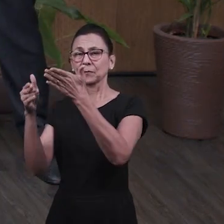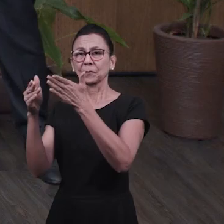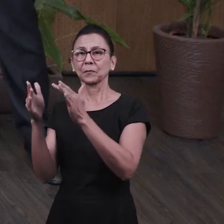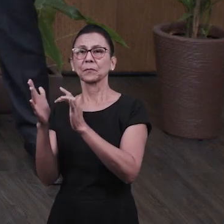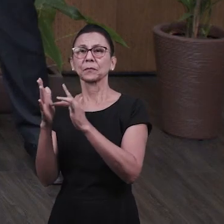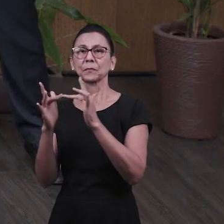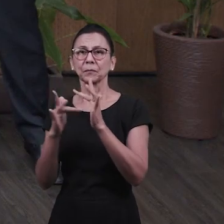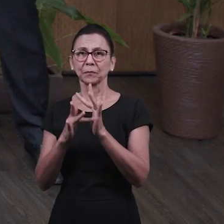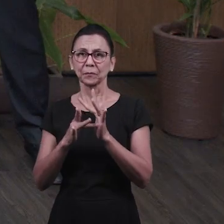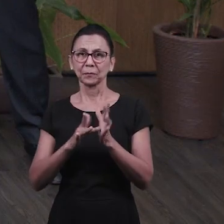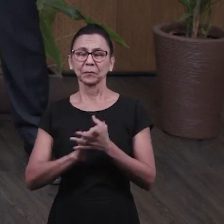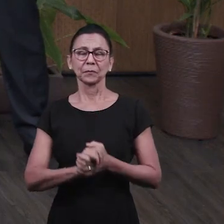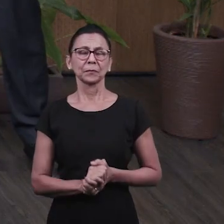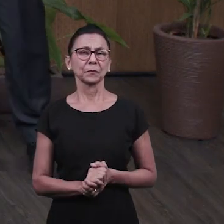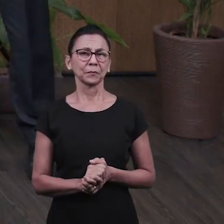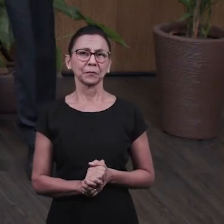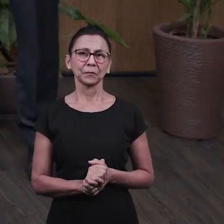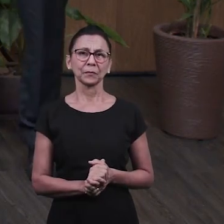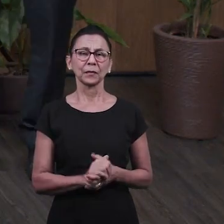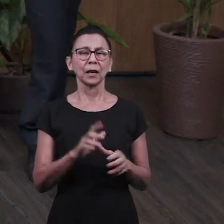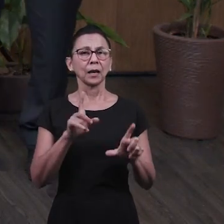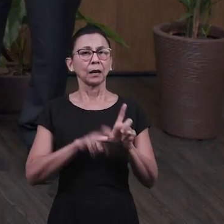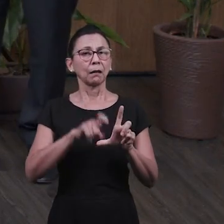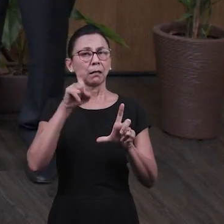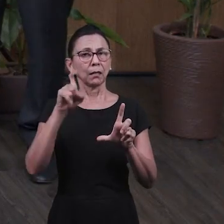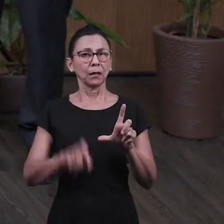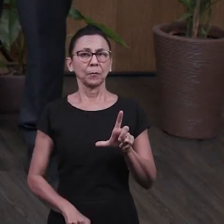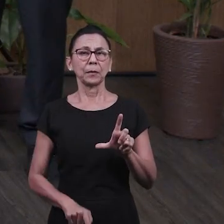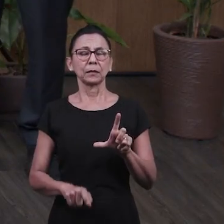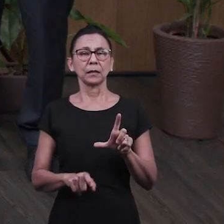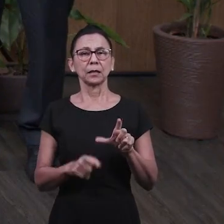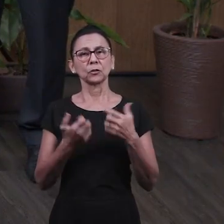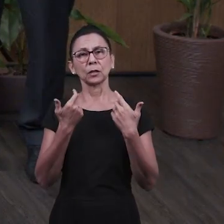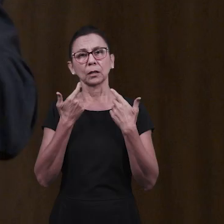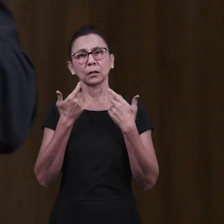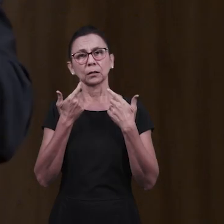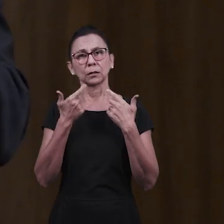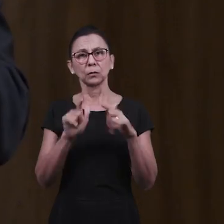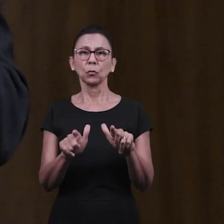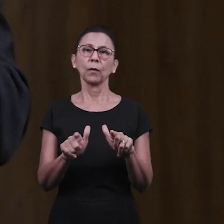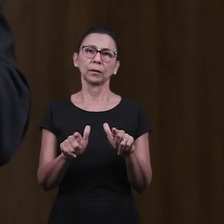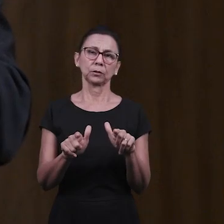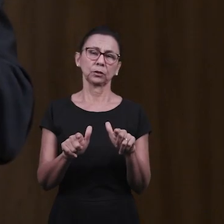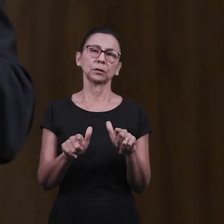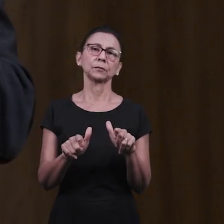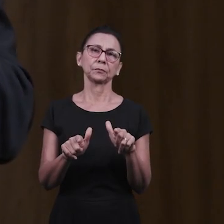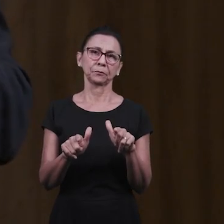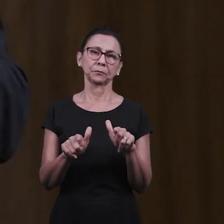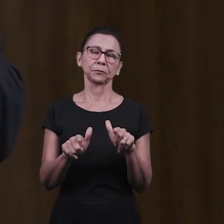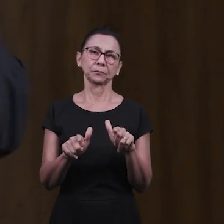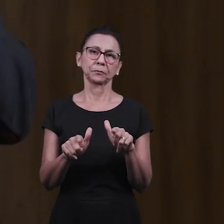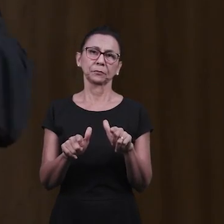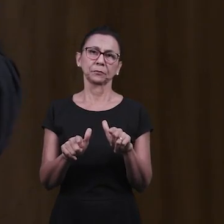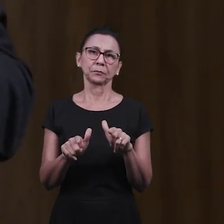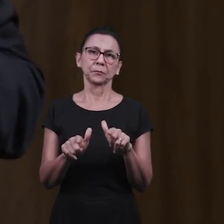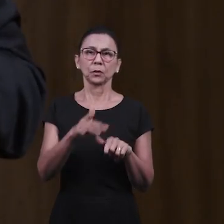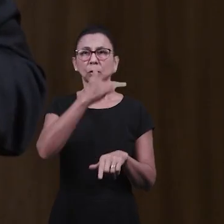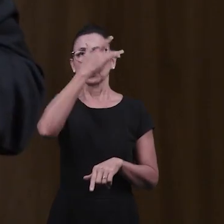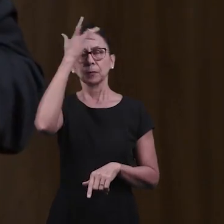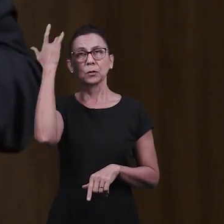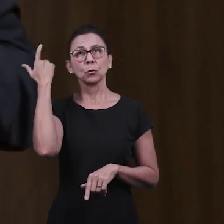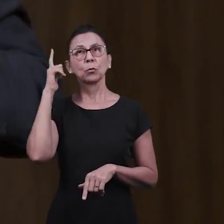demande à aller au-delà des figures de langage ou de ce que l'homme, il